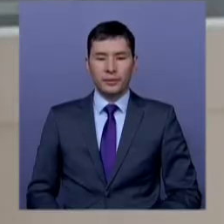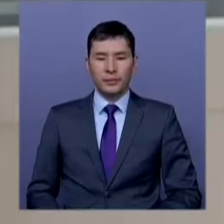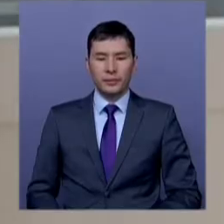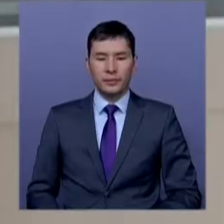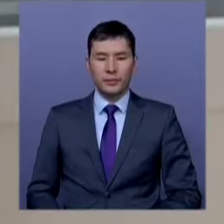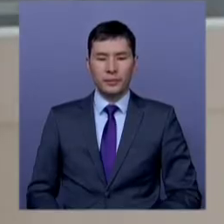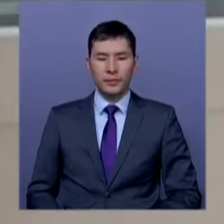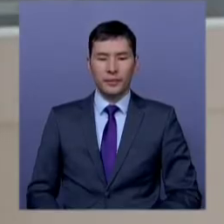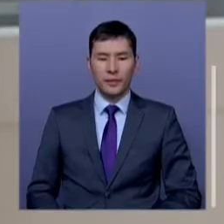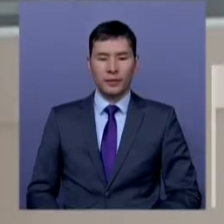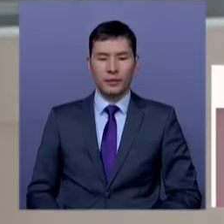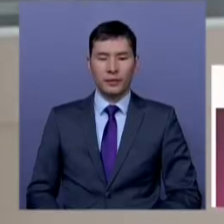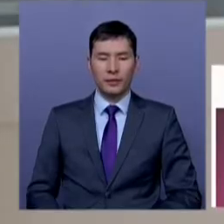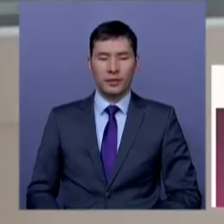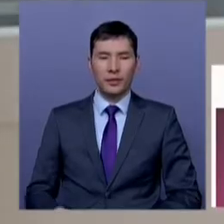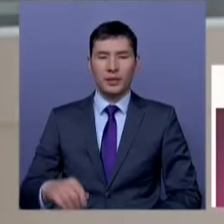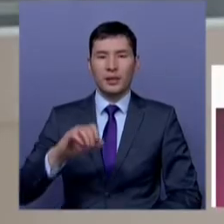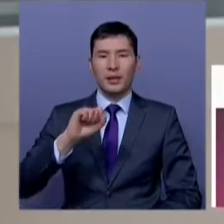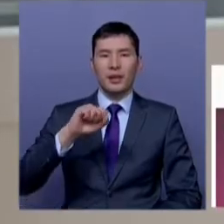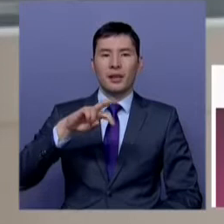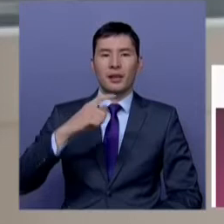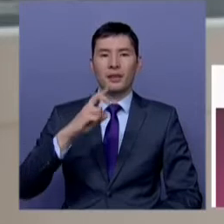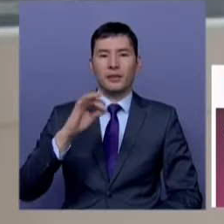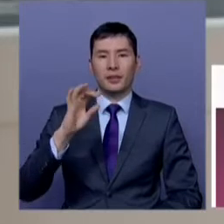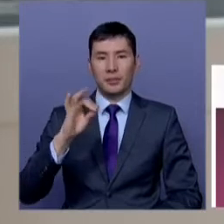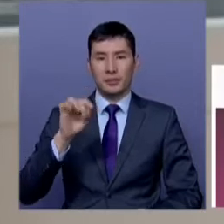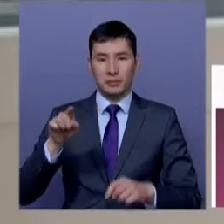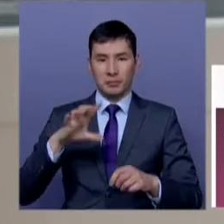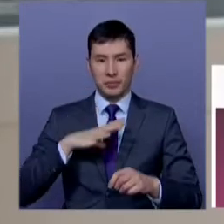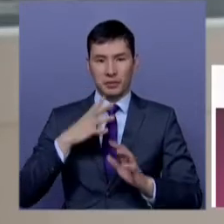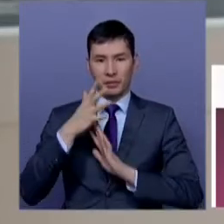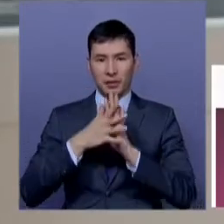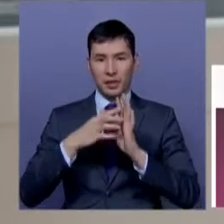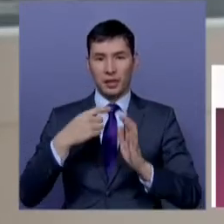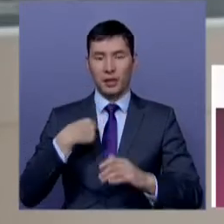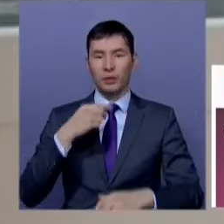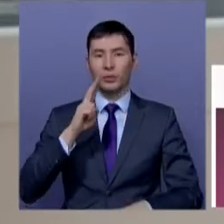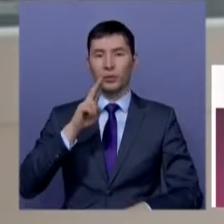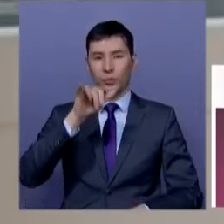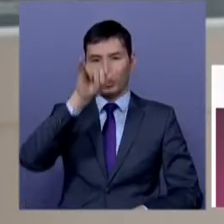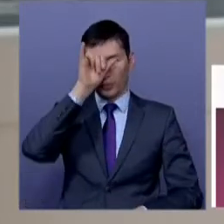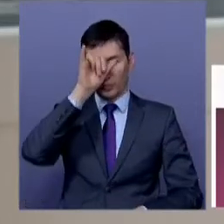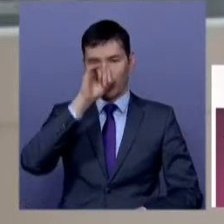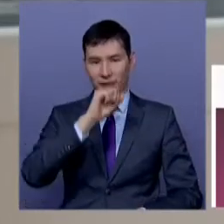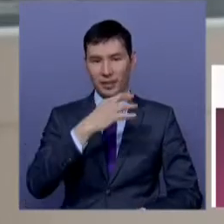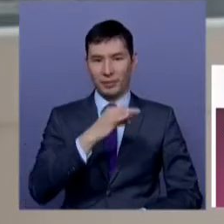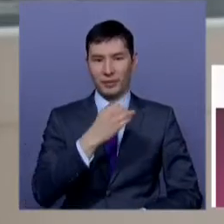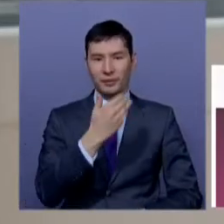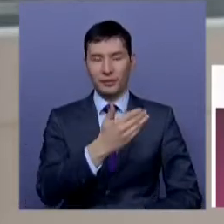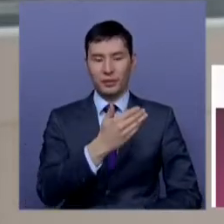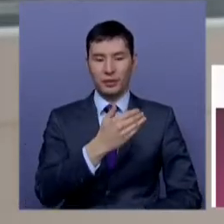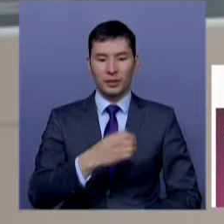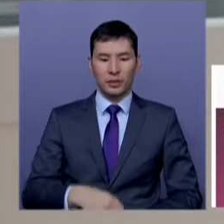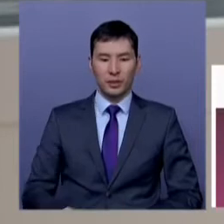Егер де Фараби өзін Аристотельдің, Платонның шәкіртім деп айтқан болса, соң еңбектен трактат жазып, сонымен қатар өз тарапынан да еңбектер